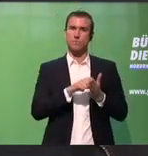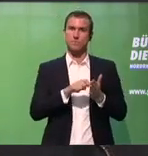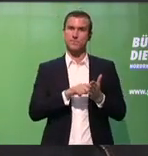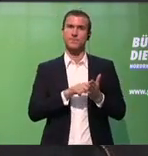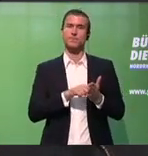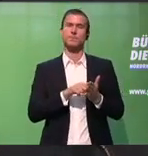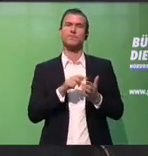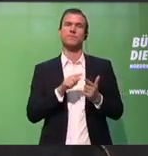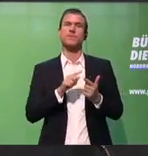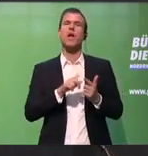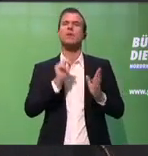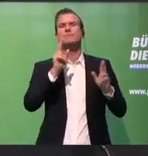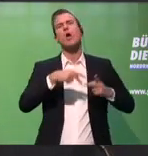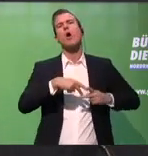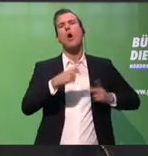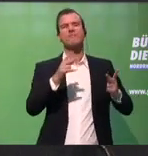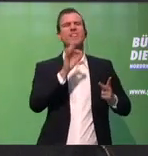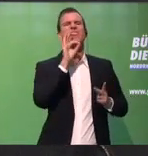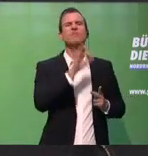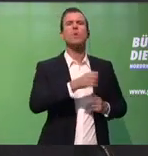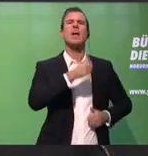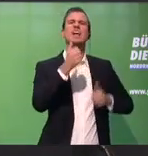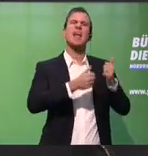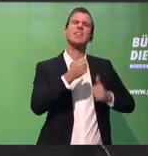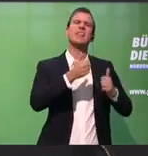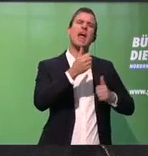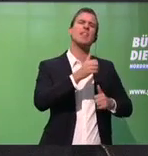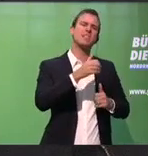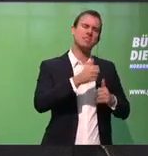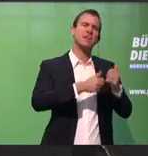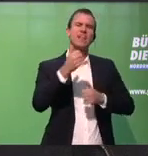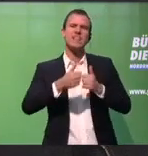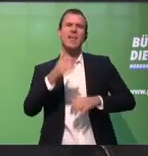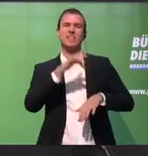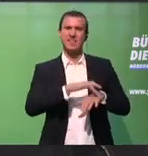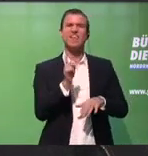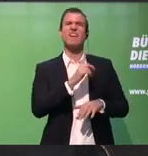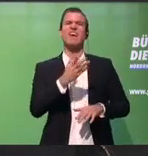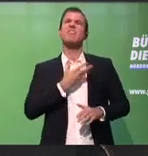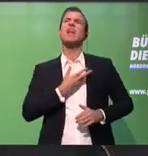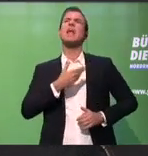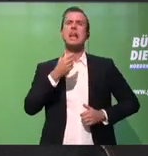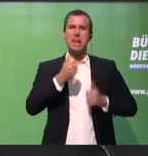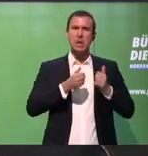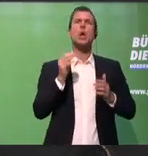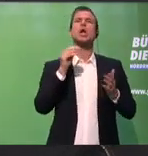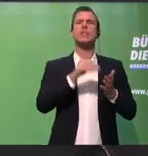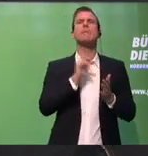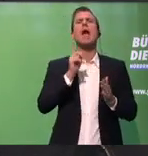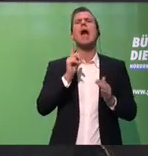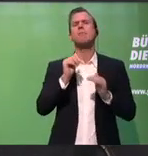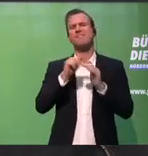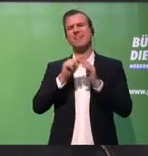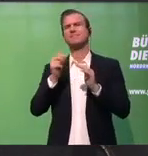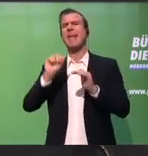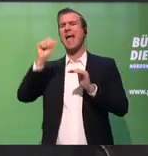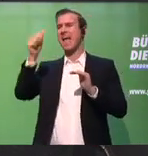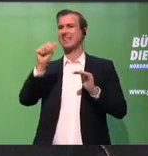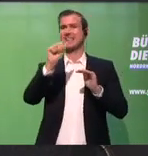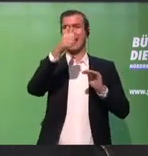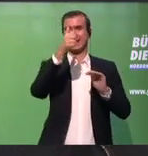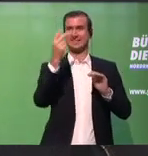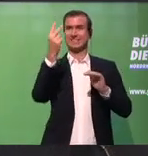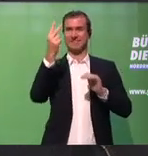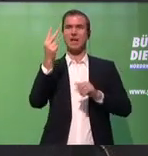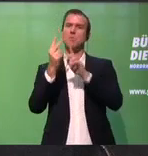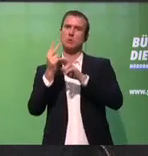Votum offen für die Kandidatinnen und Kandidaten, die auch auf dieser Liste kandidieren wollen, aber sozusagen dann gestuft hinter diesen beiden ersten. Also